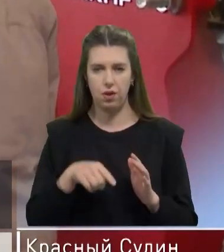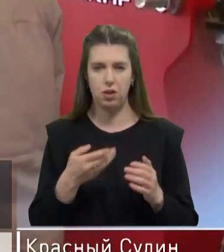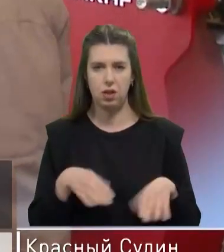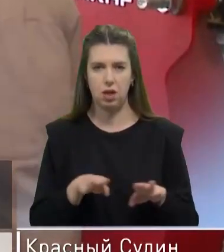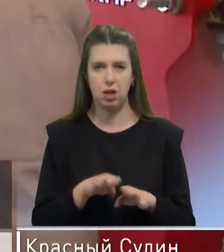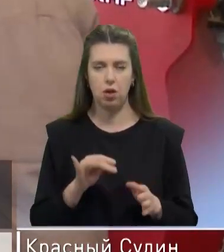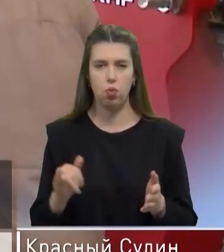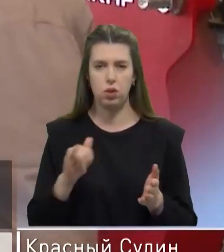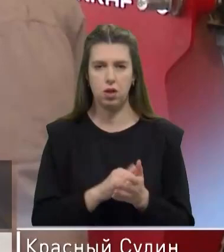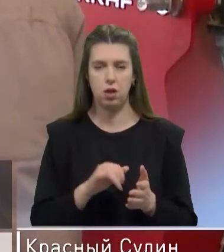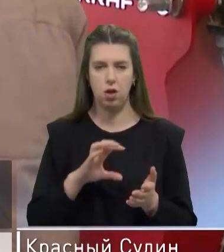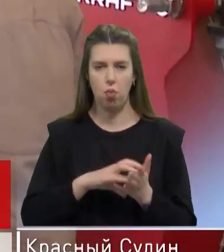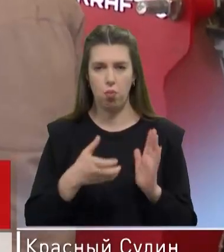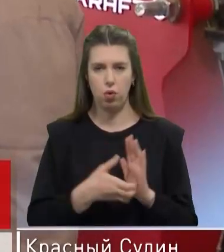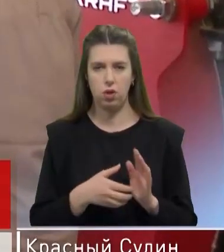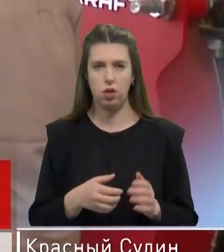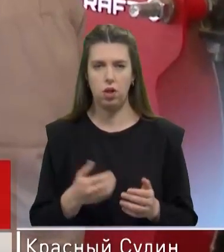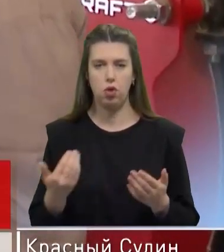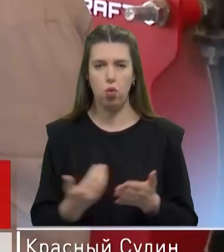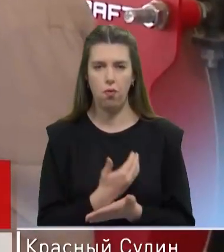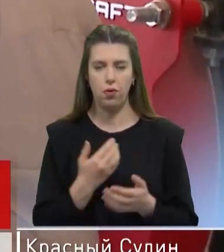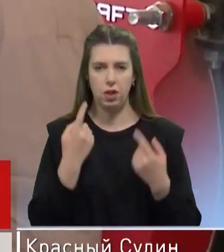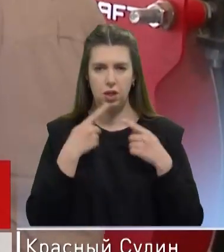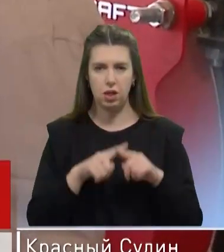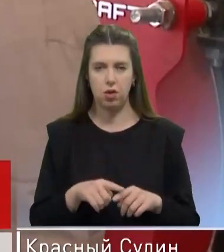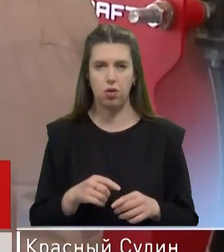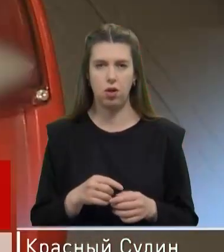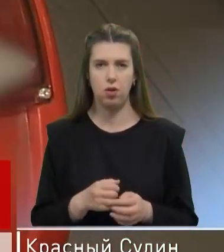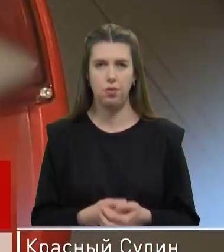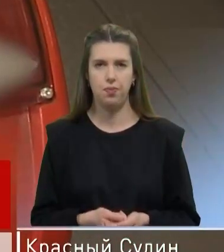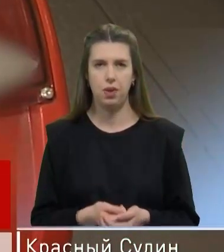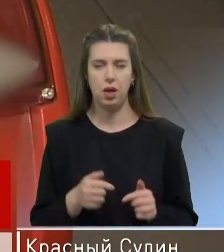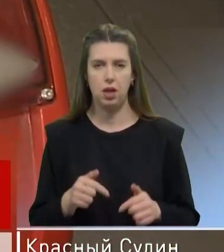и поставили блочно-модульную котельную с современным энергоэффективным